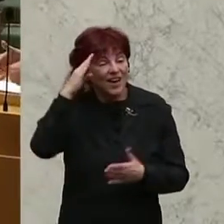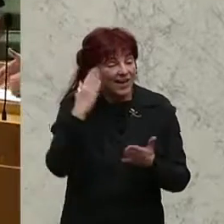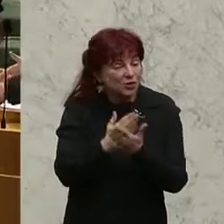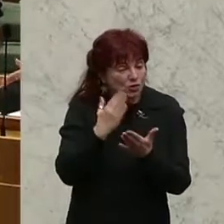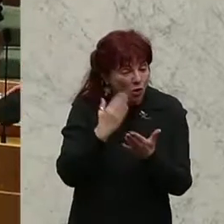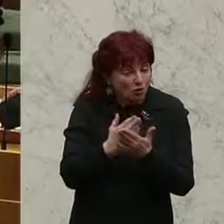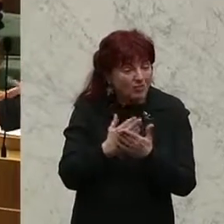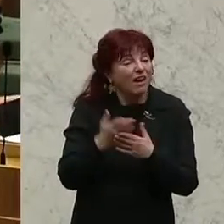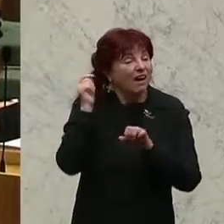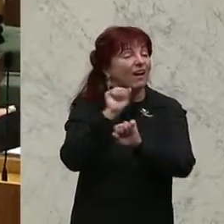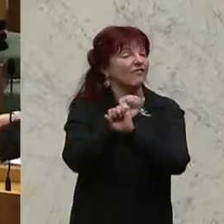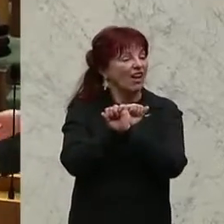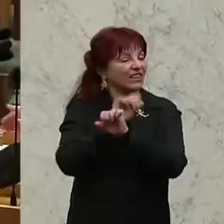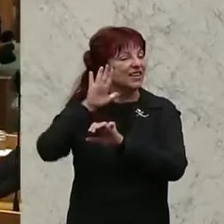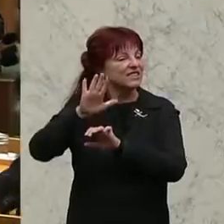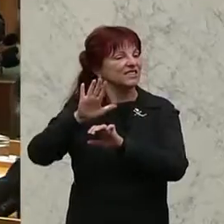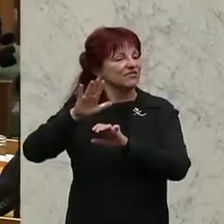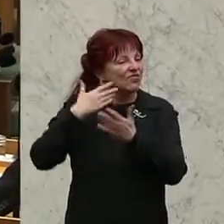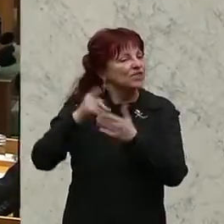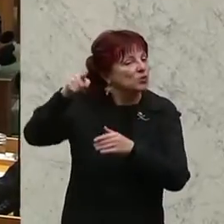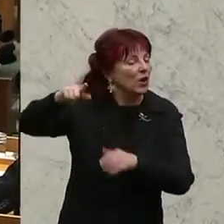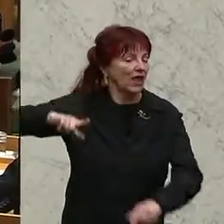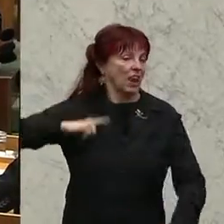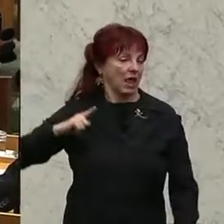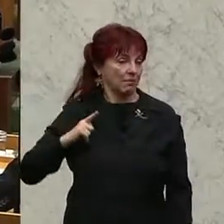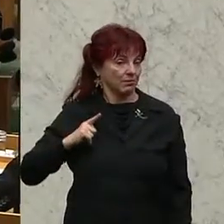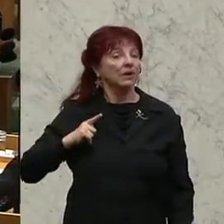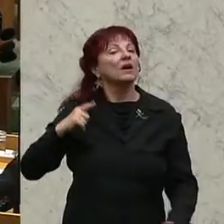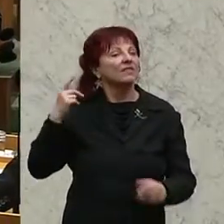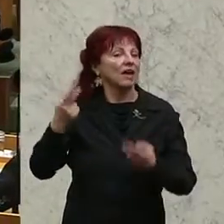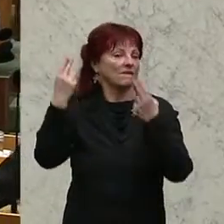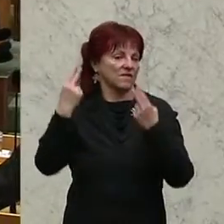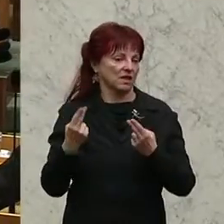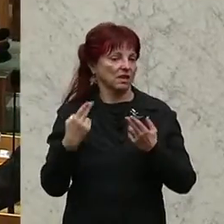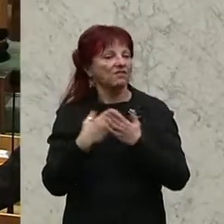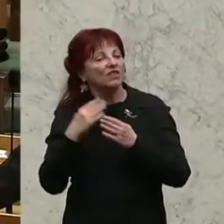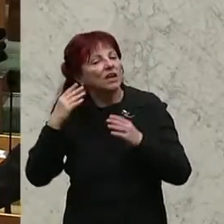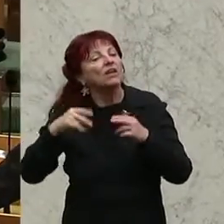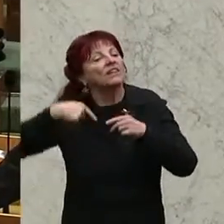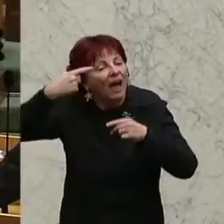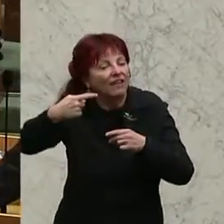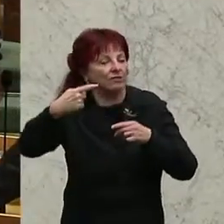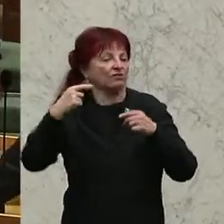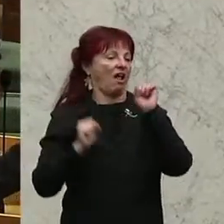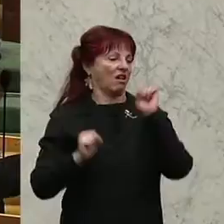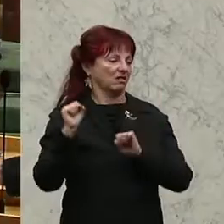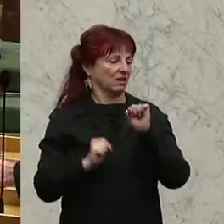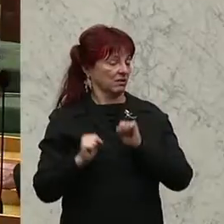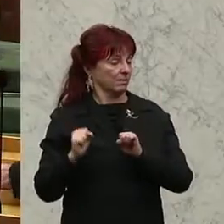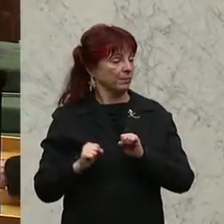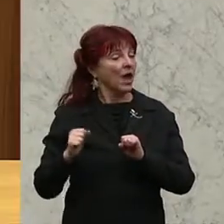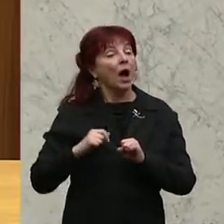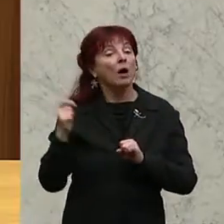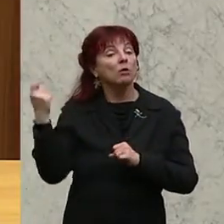die Restrukturierung solcher Terrorgruppen. Das interessiert aber niemand, weil der Strafvollzug ist halt weniger populär, als